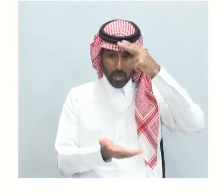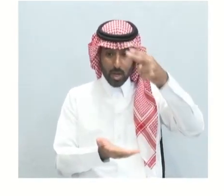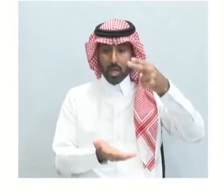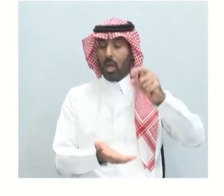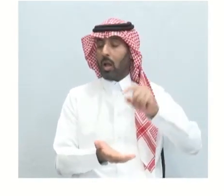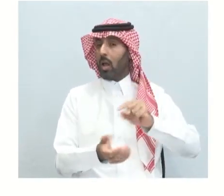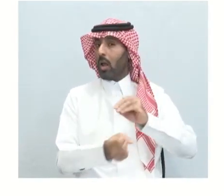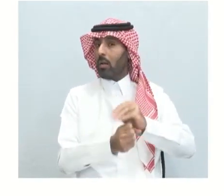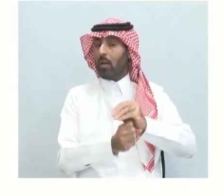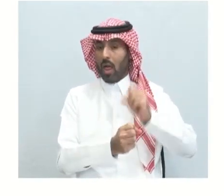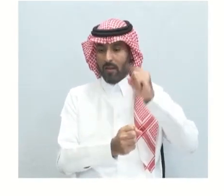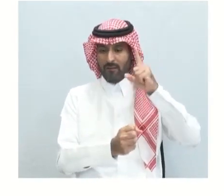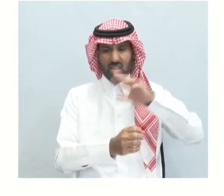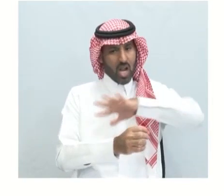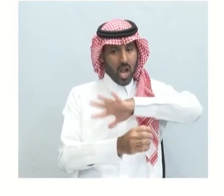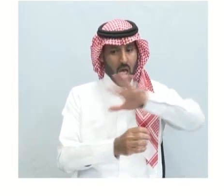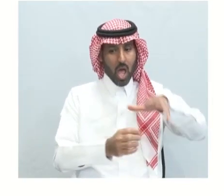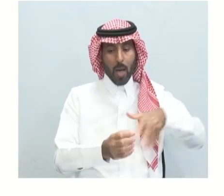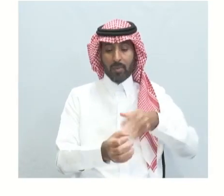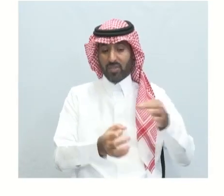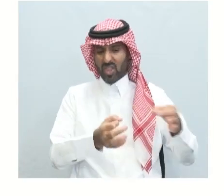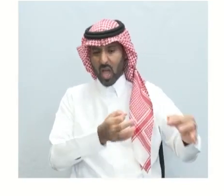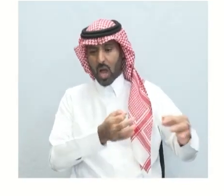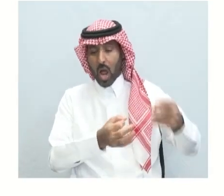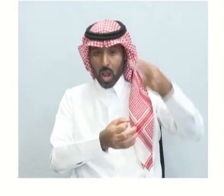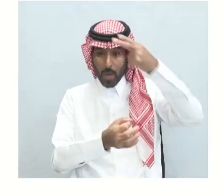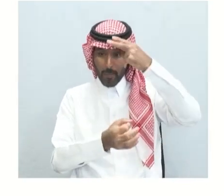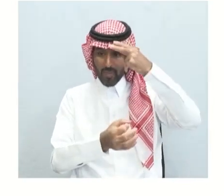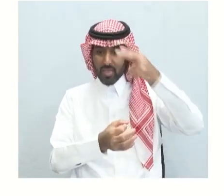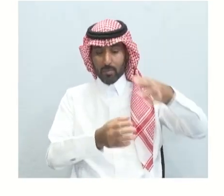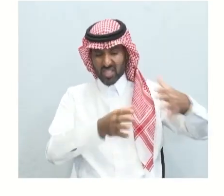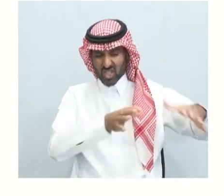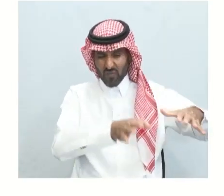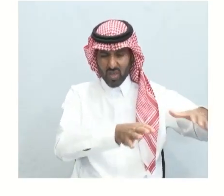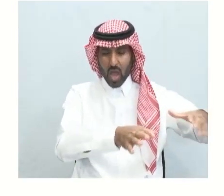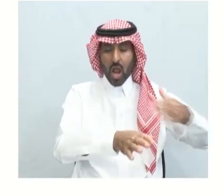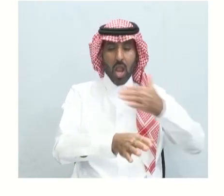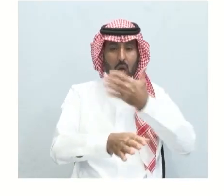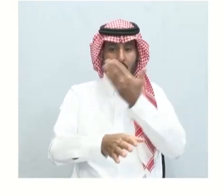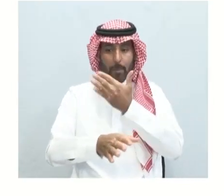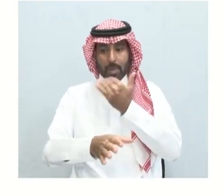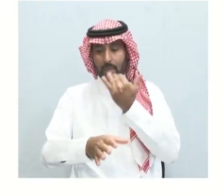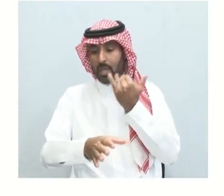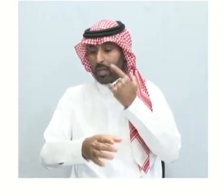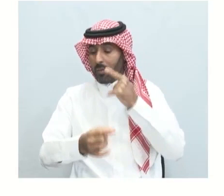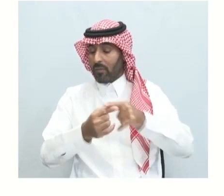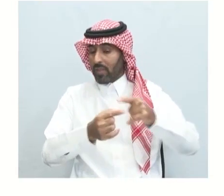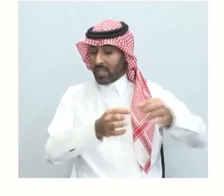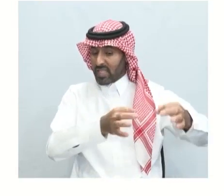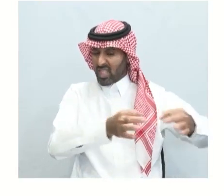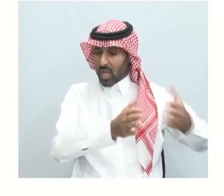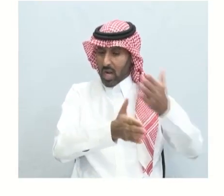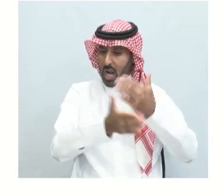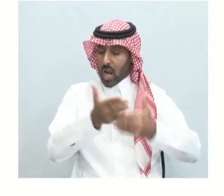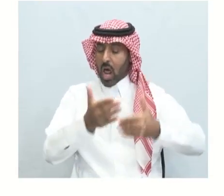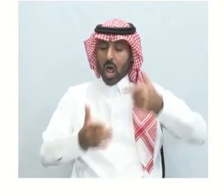الفكره العام وذكرنا بانها تقع المملكه العربيه السعوديه ضمن الصفيحه العربيه التي تضم كلا من العربي والرف